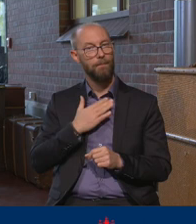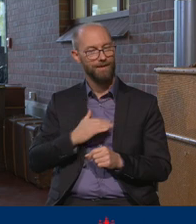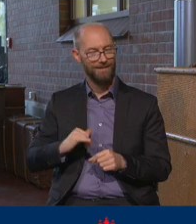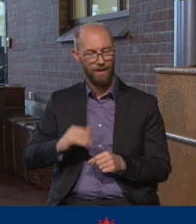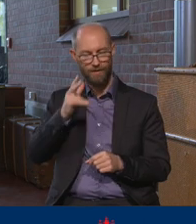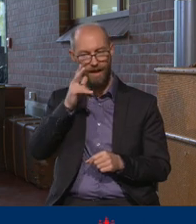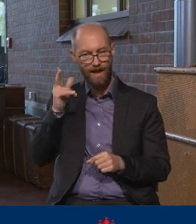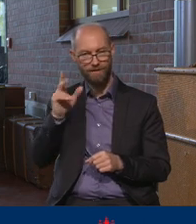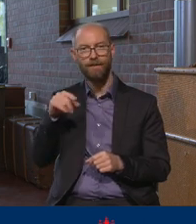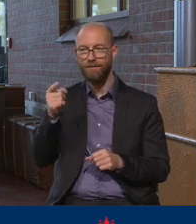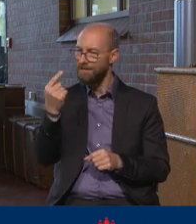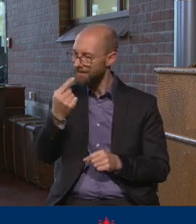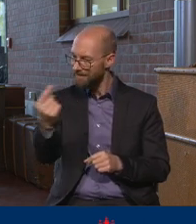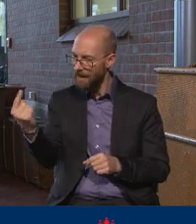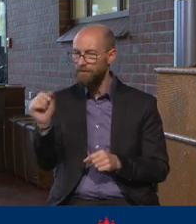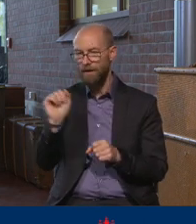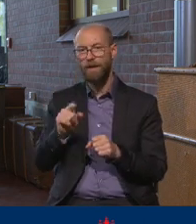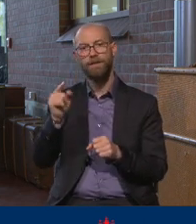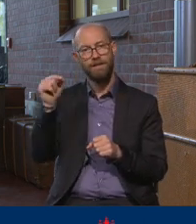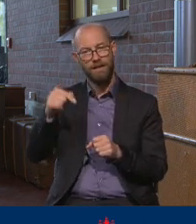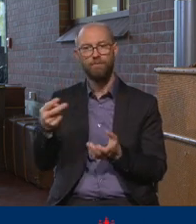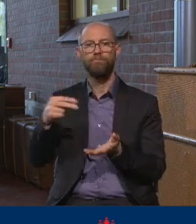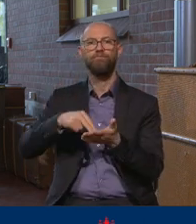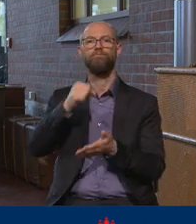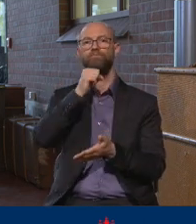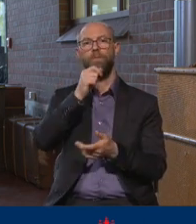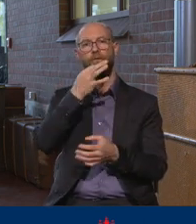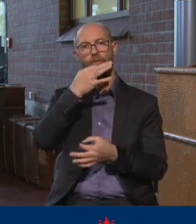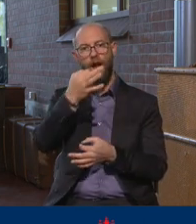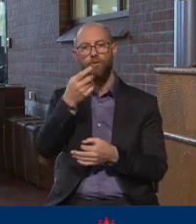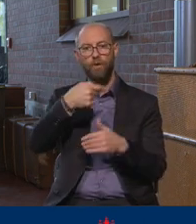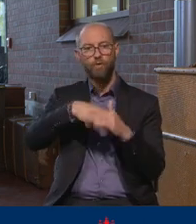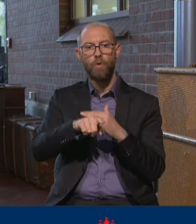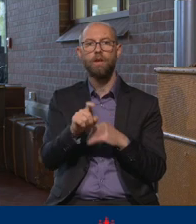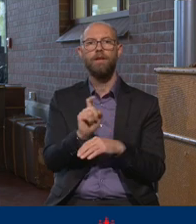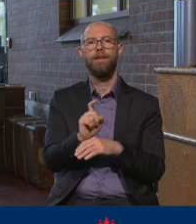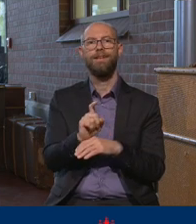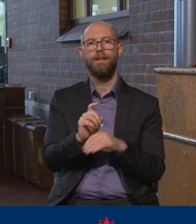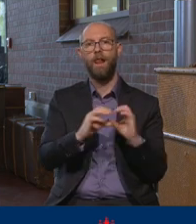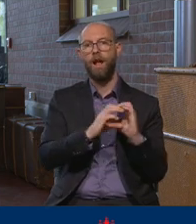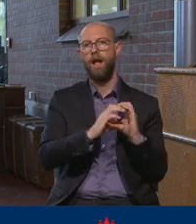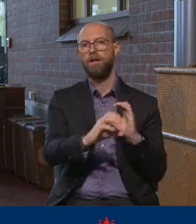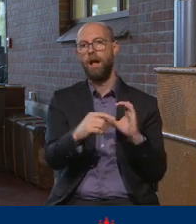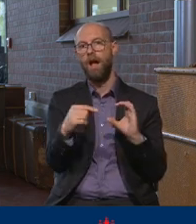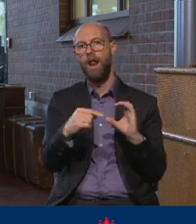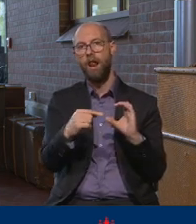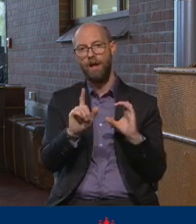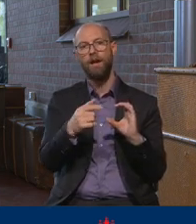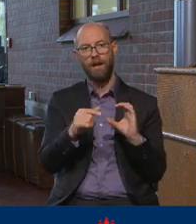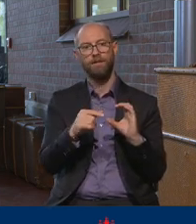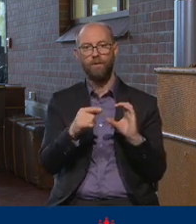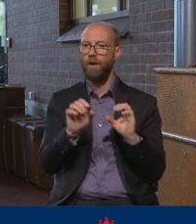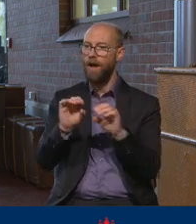sie das wort hier im saal versteht sich aber auch natürlich über die digitalen kanäle das wird dann noch sozusagen